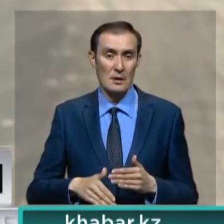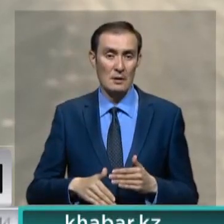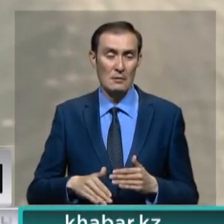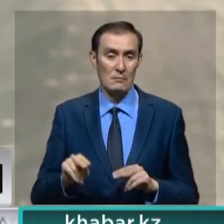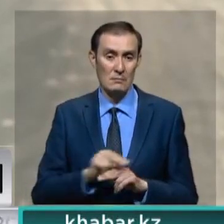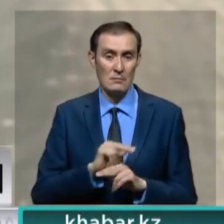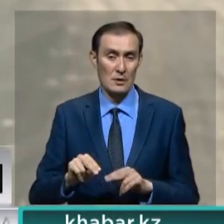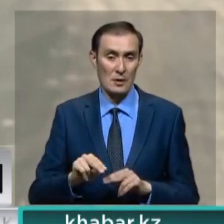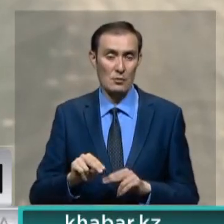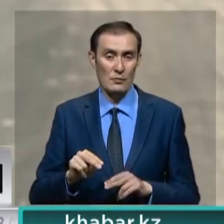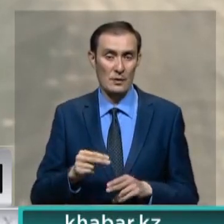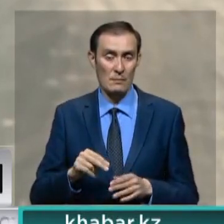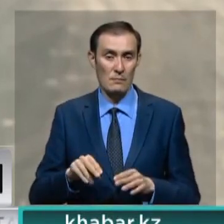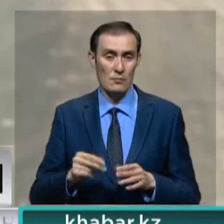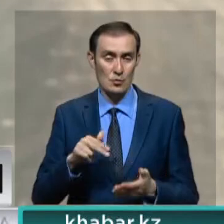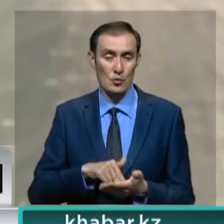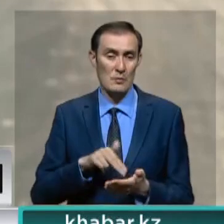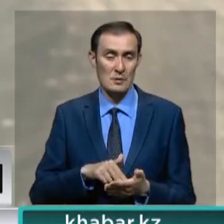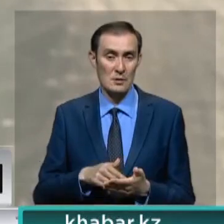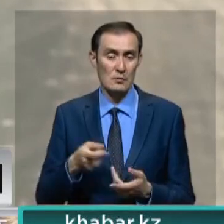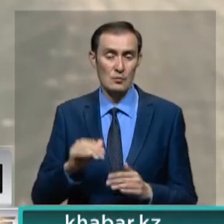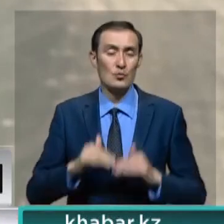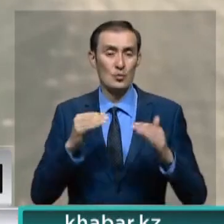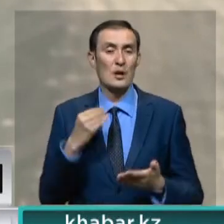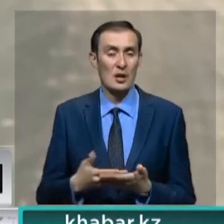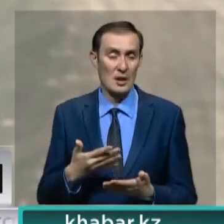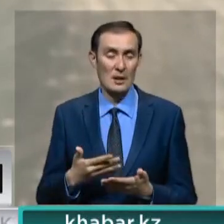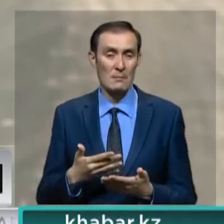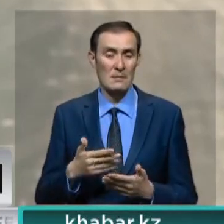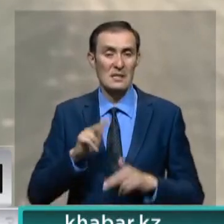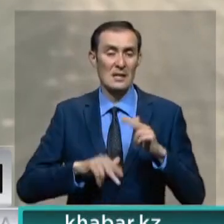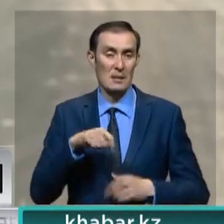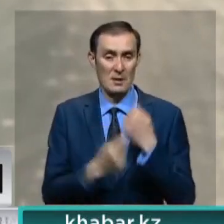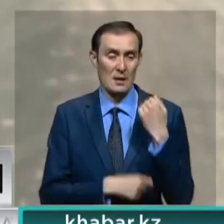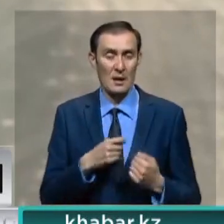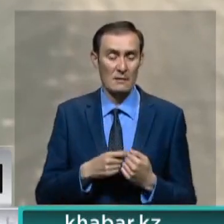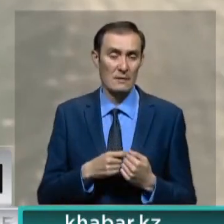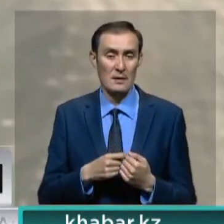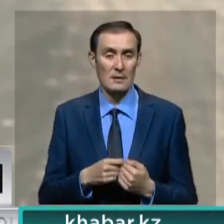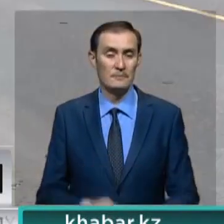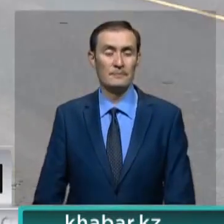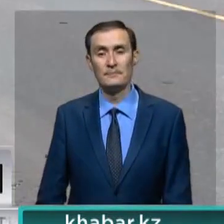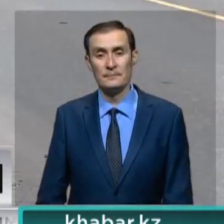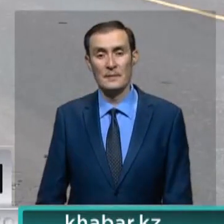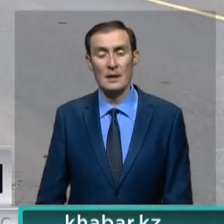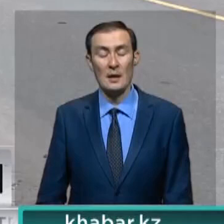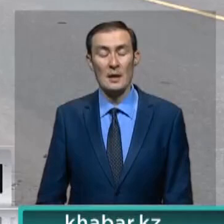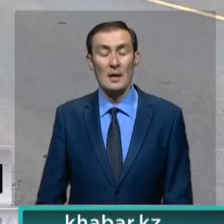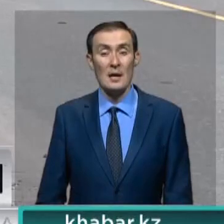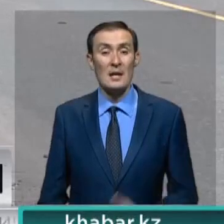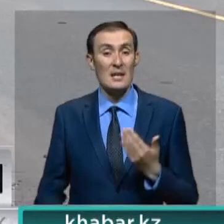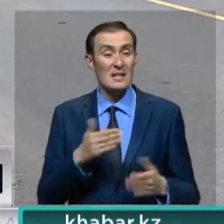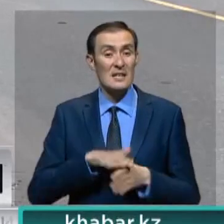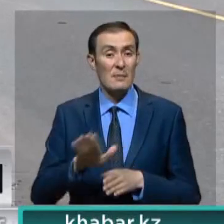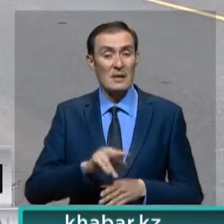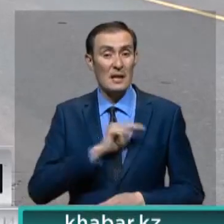по корректировке, то есть связано с удорожанием основных строительно-дорожных материалов. При этом в случае